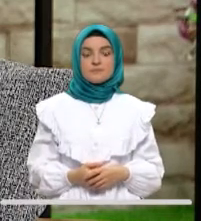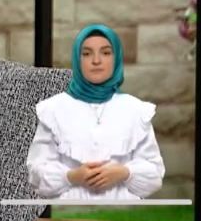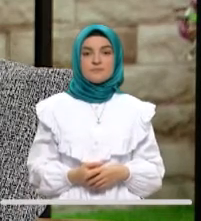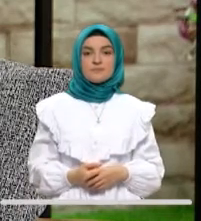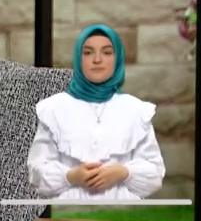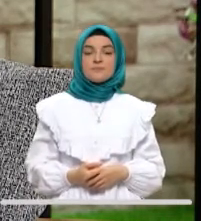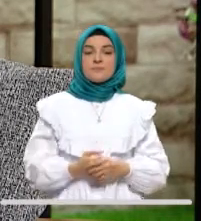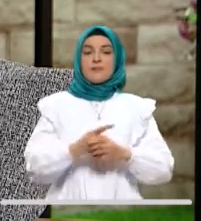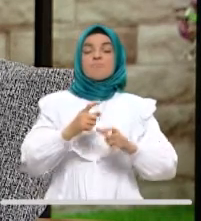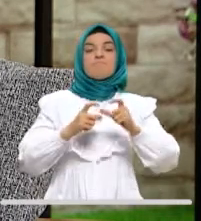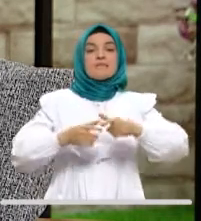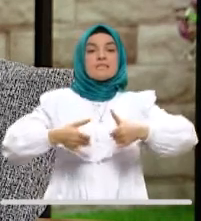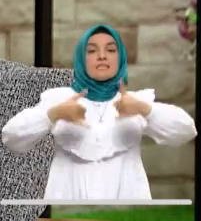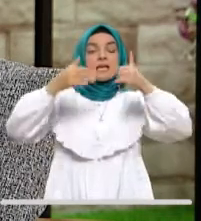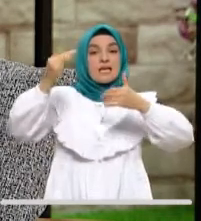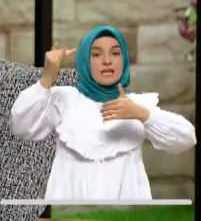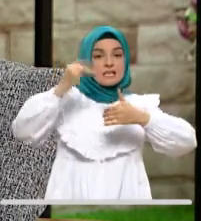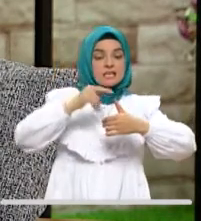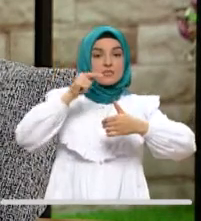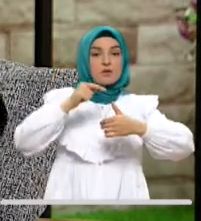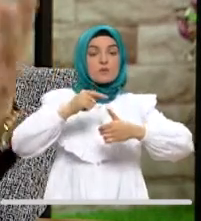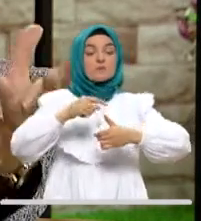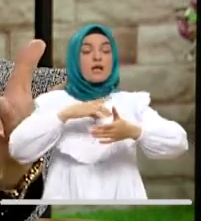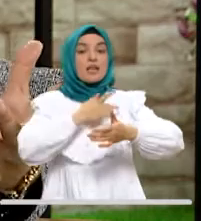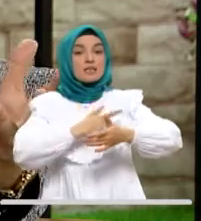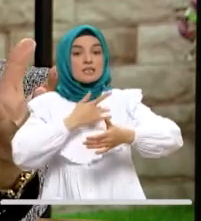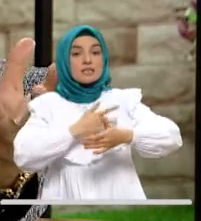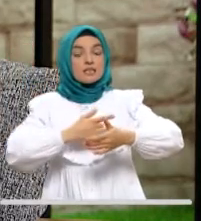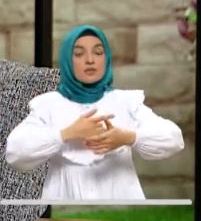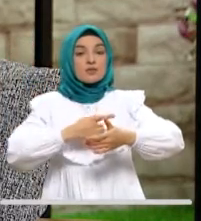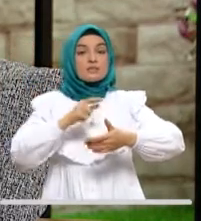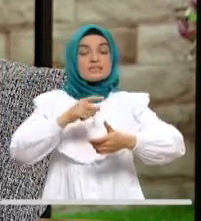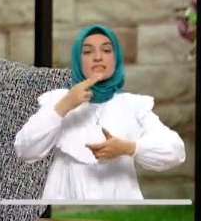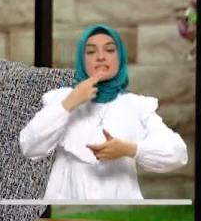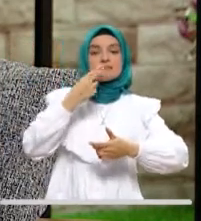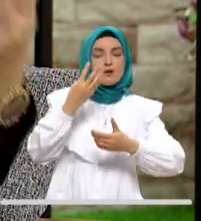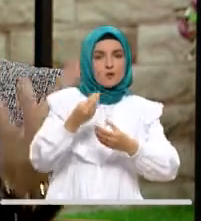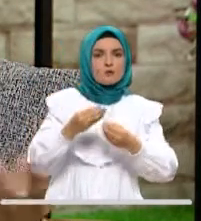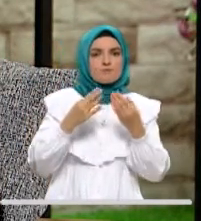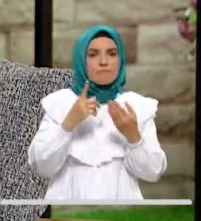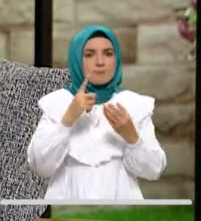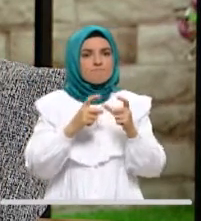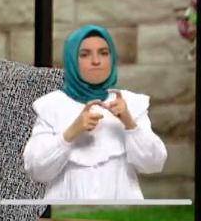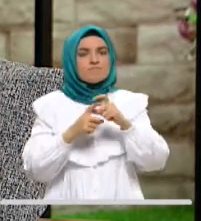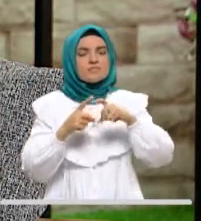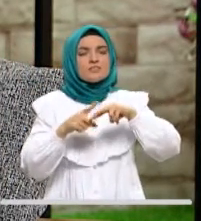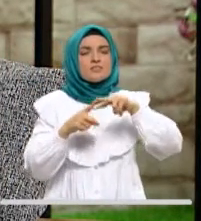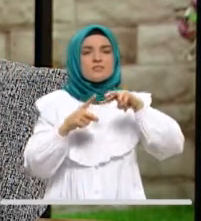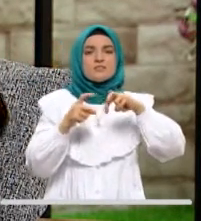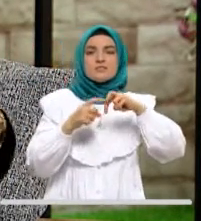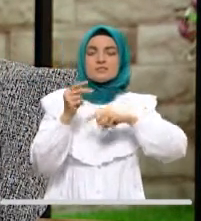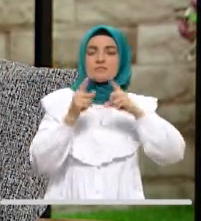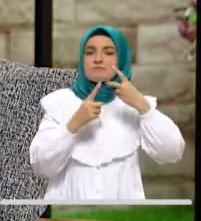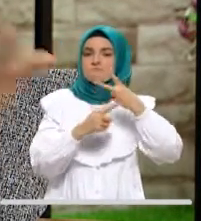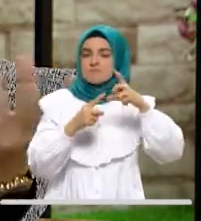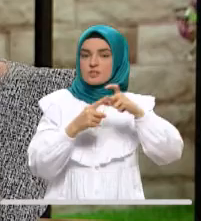Bir saraya gelişi efendim işte bir Anadolu beylerinin birinin kızı da olabiliyor bu. Ya da bir cariye de olabiliyor. Ya da işte Sırp kralının